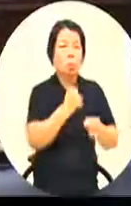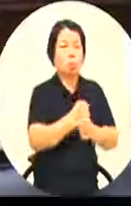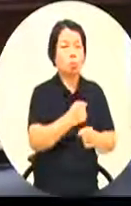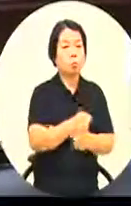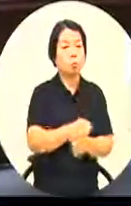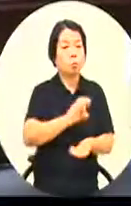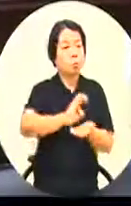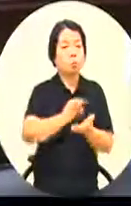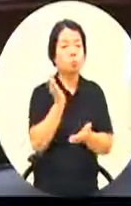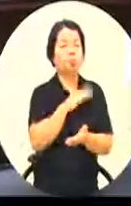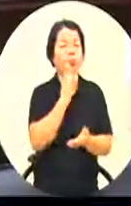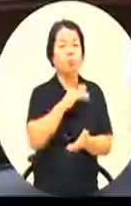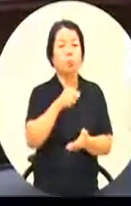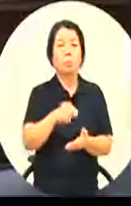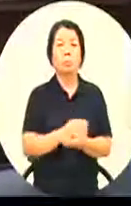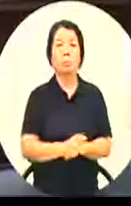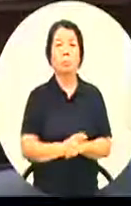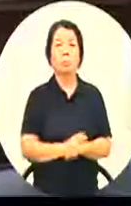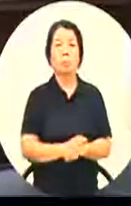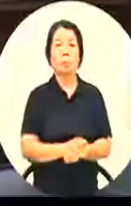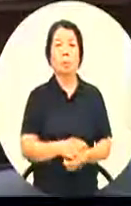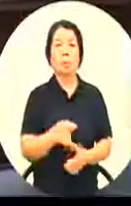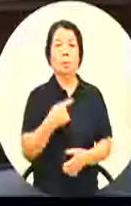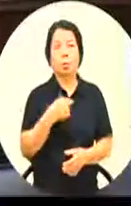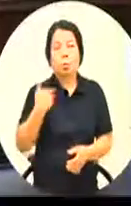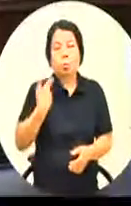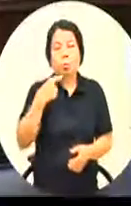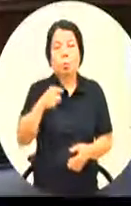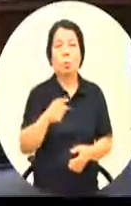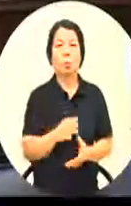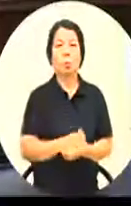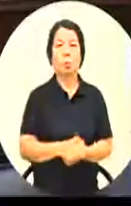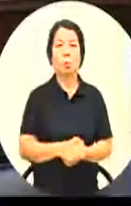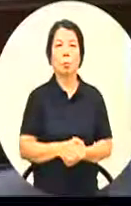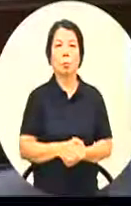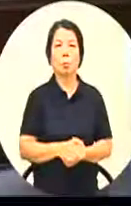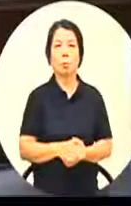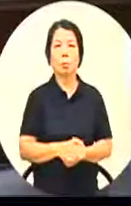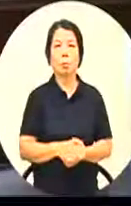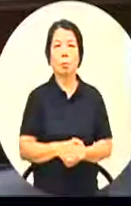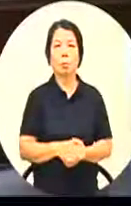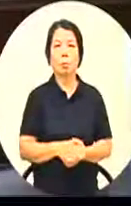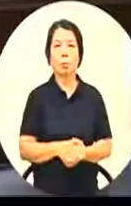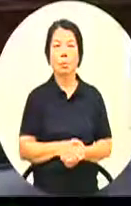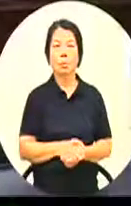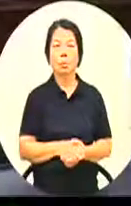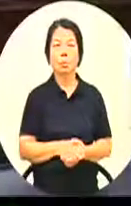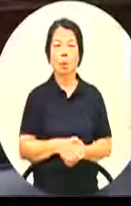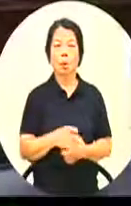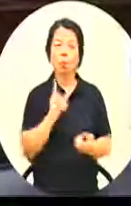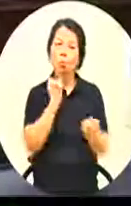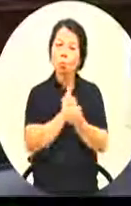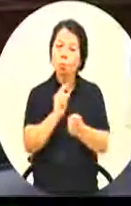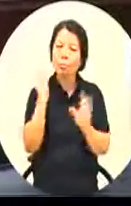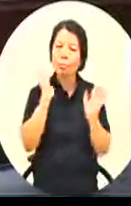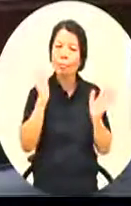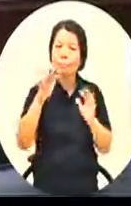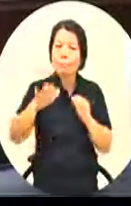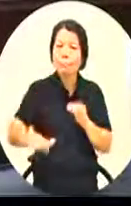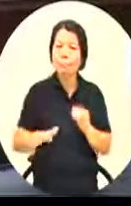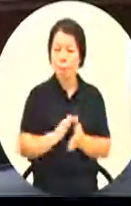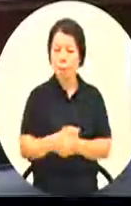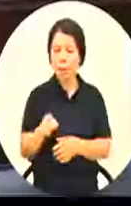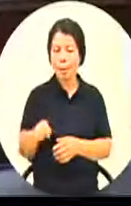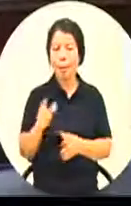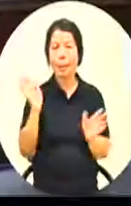文啊。那可想而知，我不知道他们如何去看待他们的小孩子，因为他们也会认为他